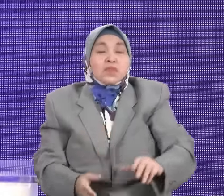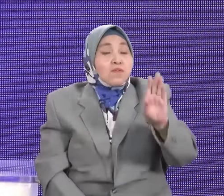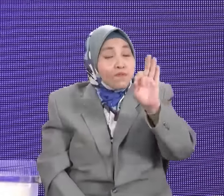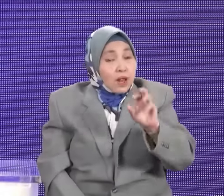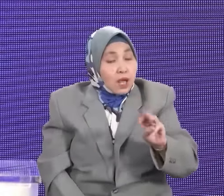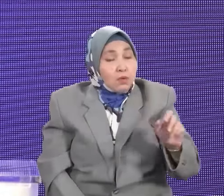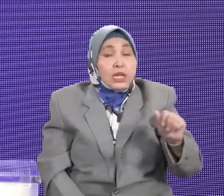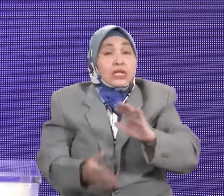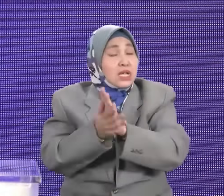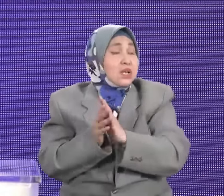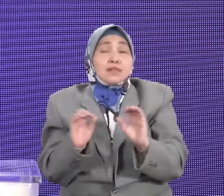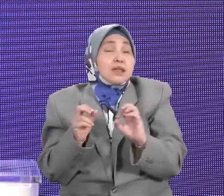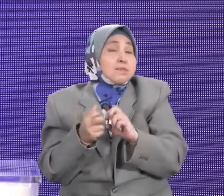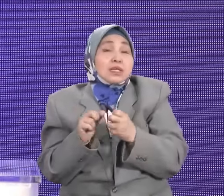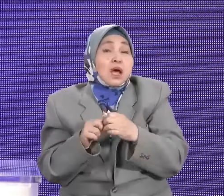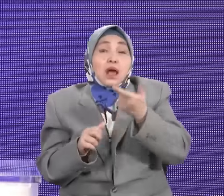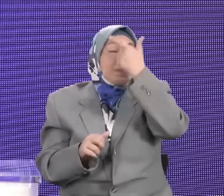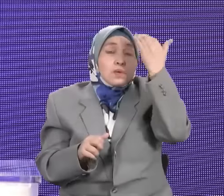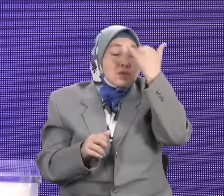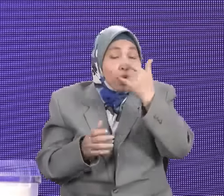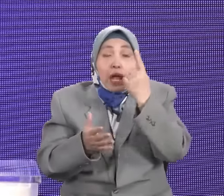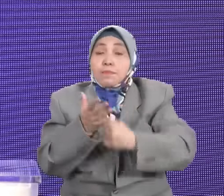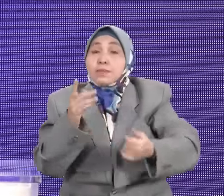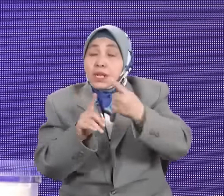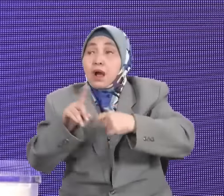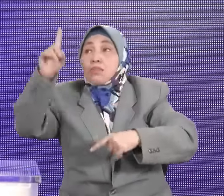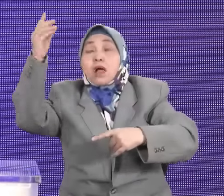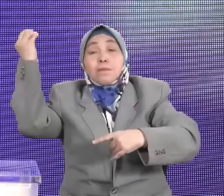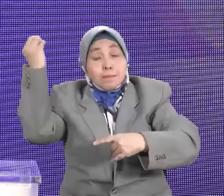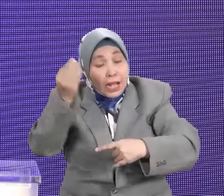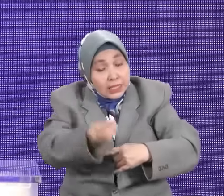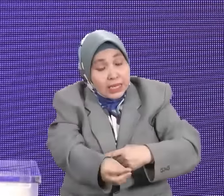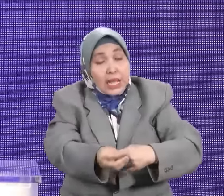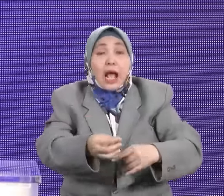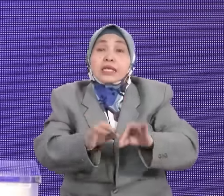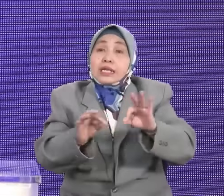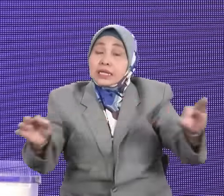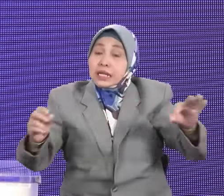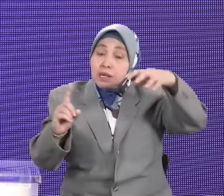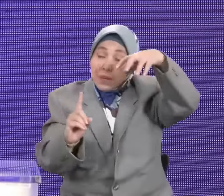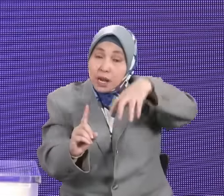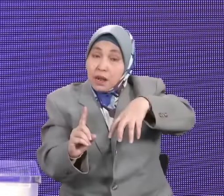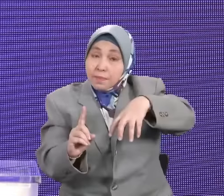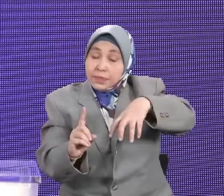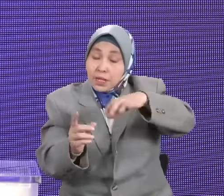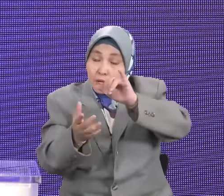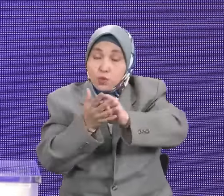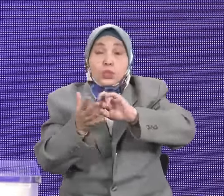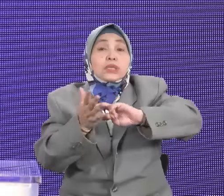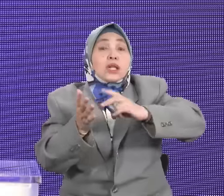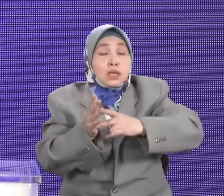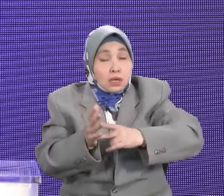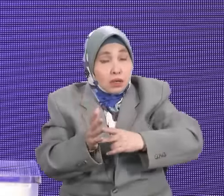ya Tak ada masalah karena apa apabila Allah bagikan ayat ini di Madinah itu clue Maksudnya apa